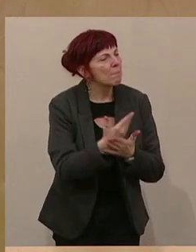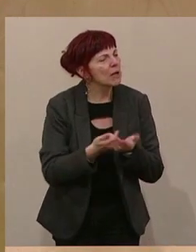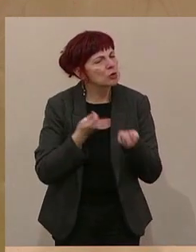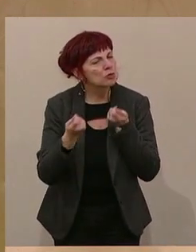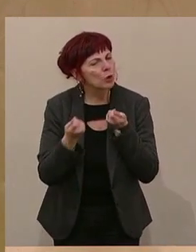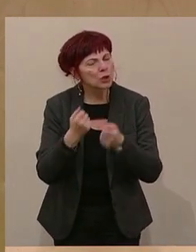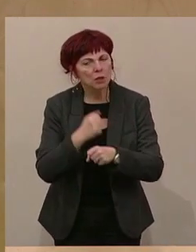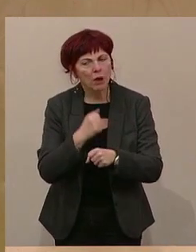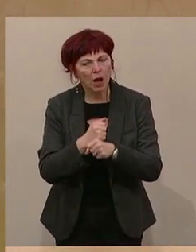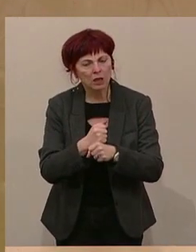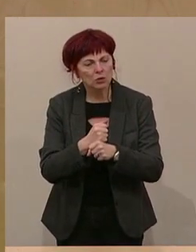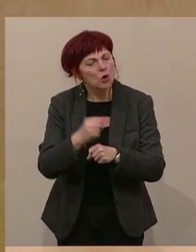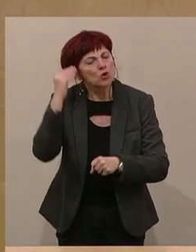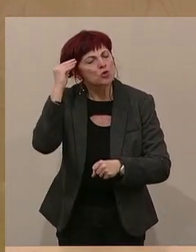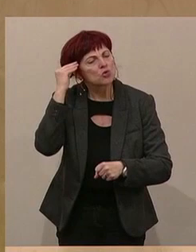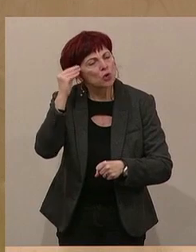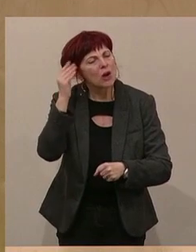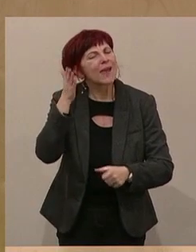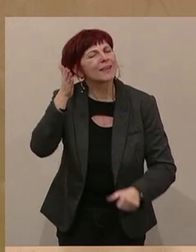zukünftig die Schülerinnen und Schüler